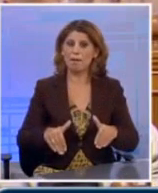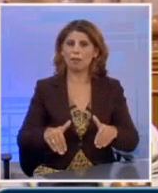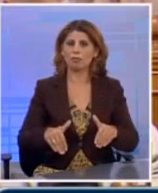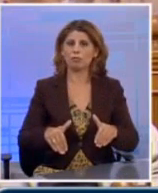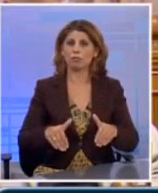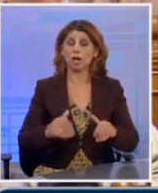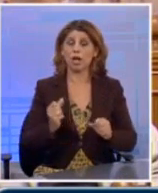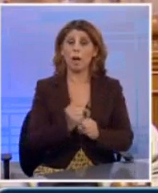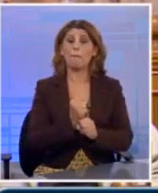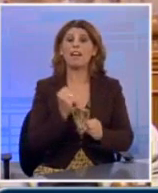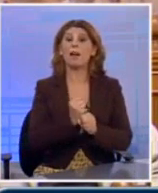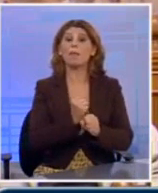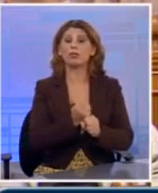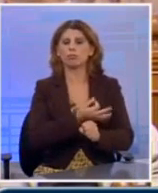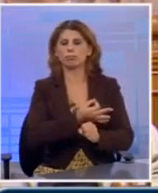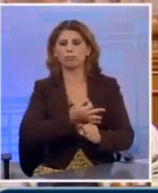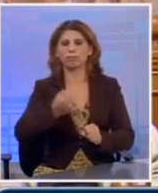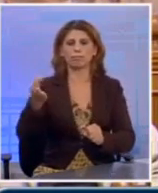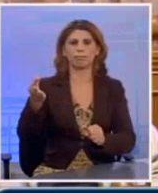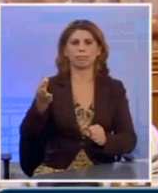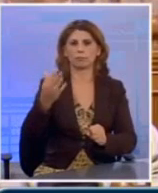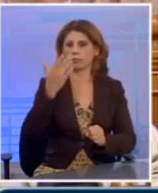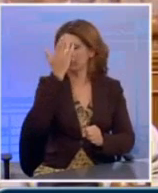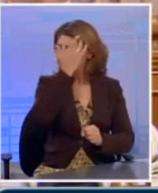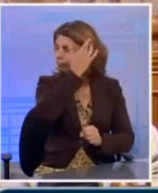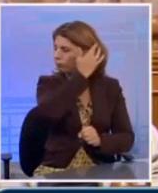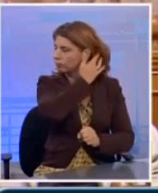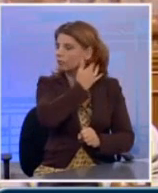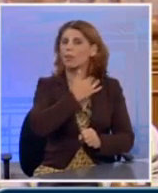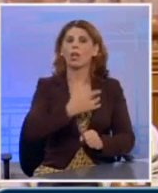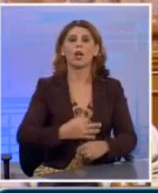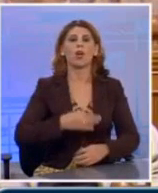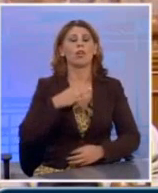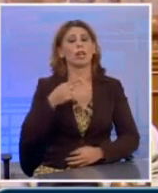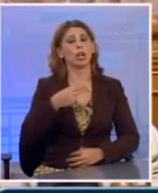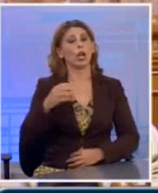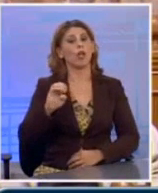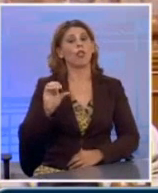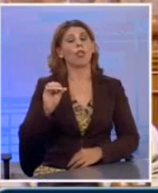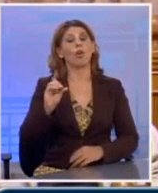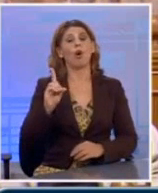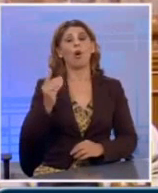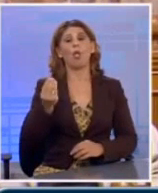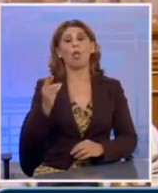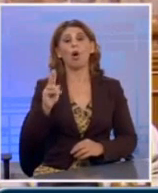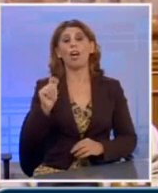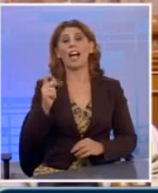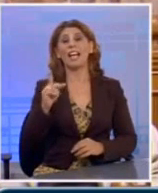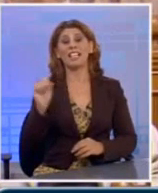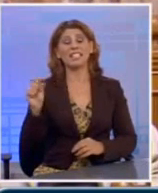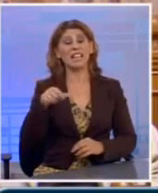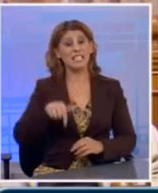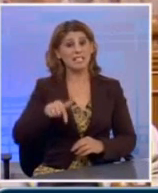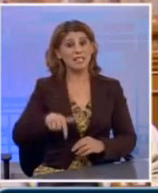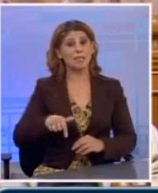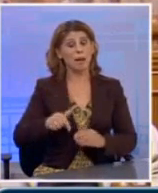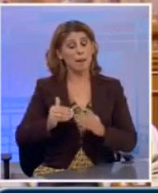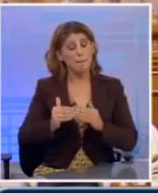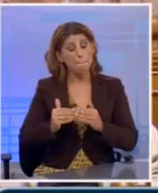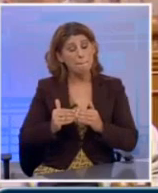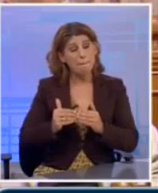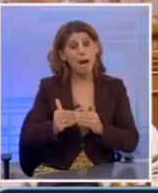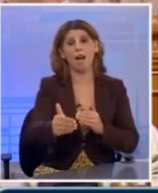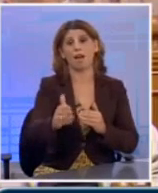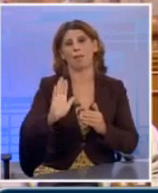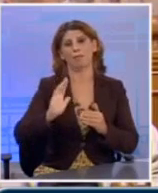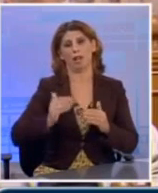άκρατη επαγγελματικότητα. Ο κύριος Θεοδωράκης λοιπόν σήμερα ξεπέρασε τα όρια. Για σοβαρούς αντιπάλους